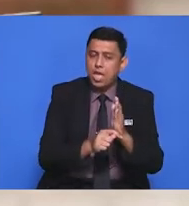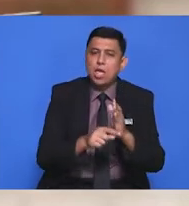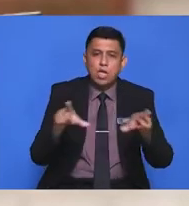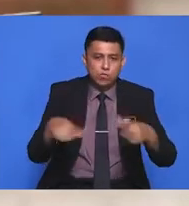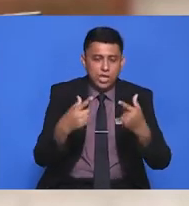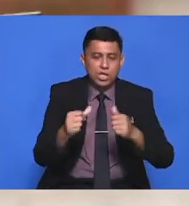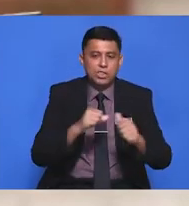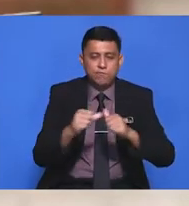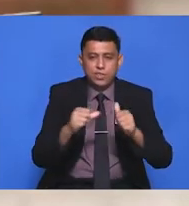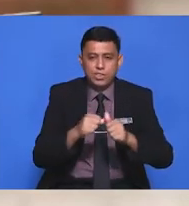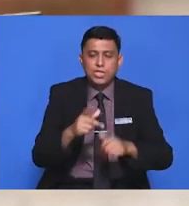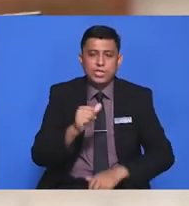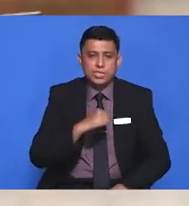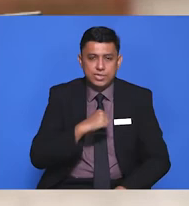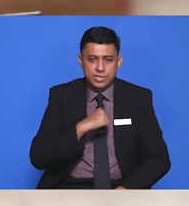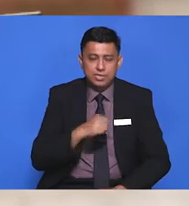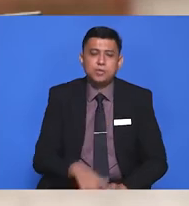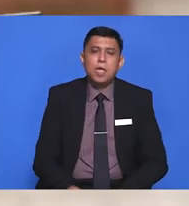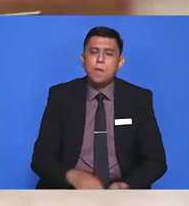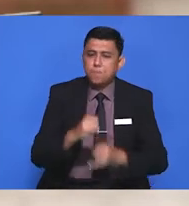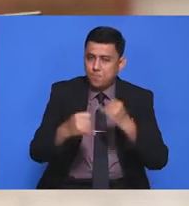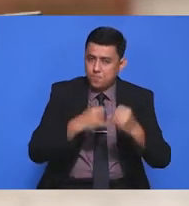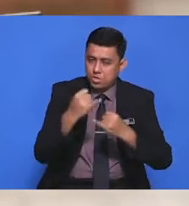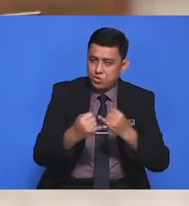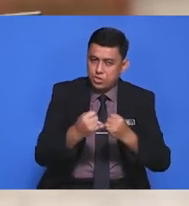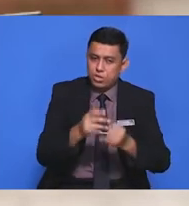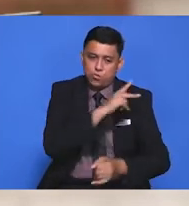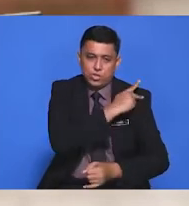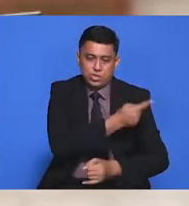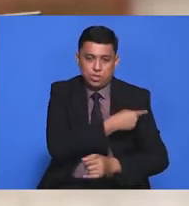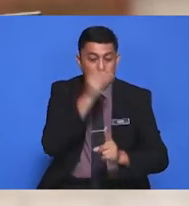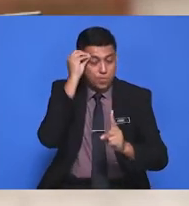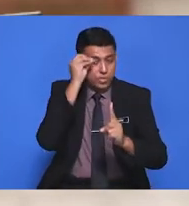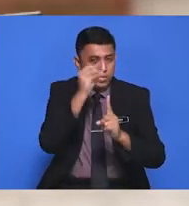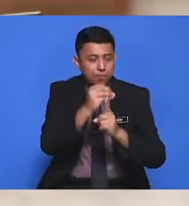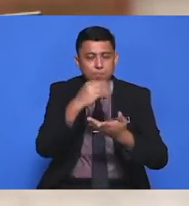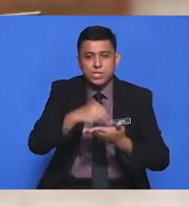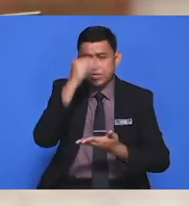uji kendiri bagi memastikan murid-murid berjaya menguasai objektif